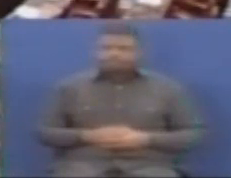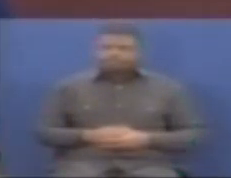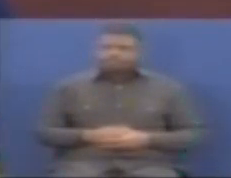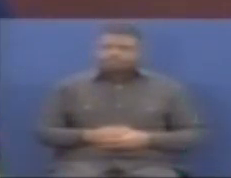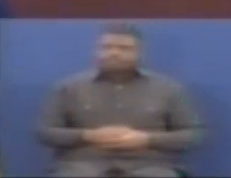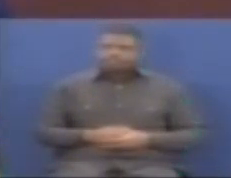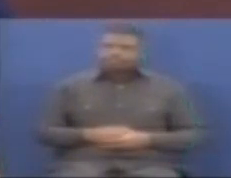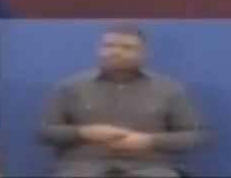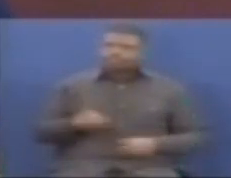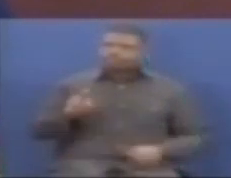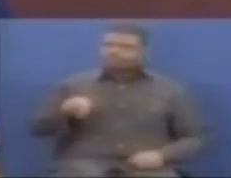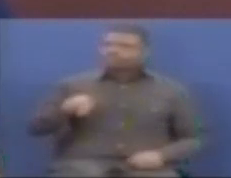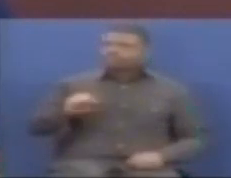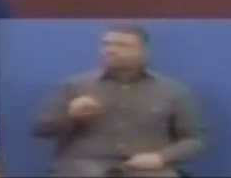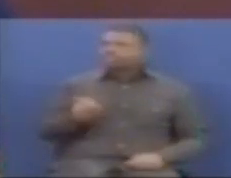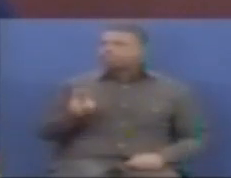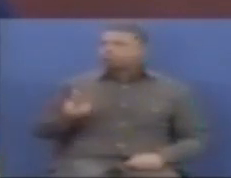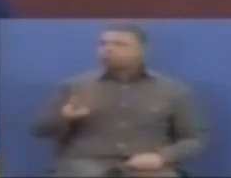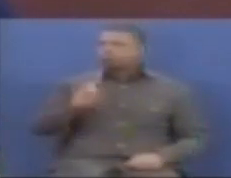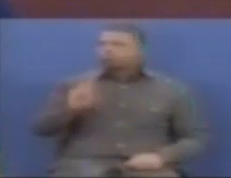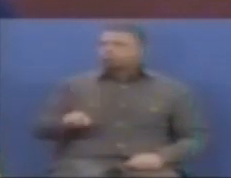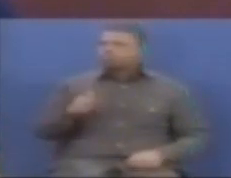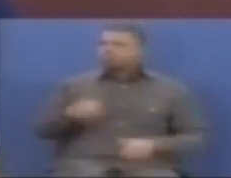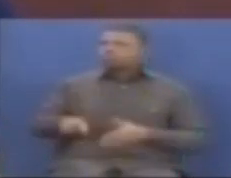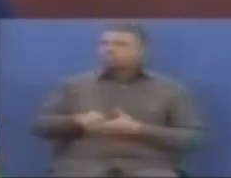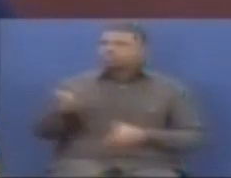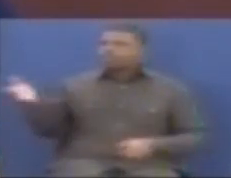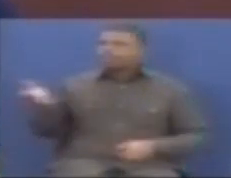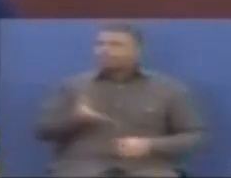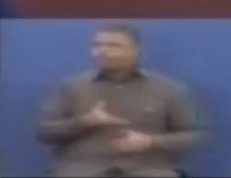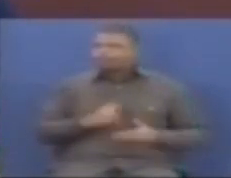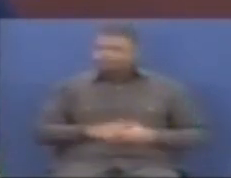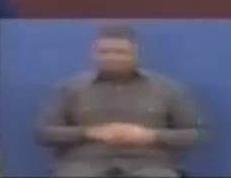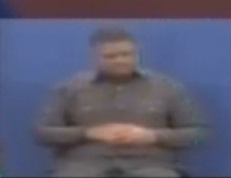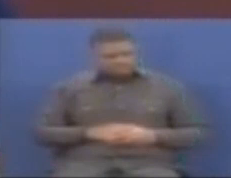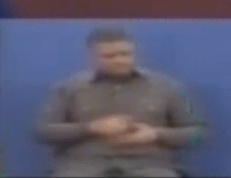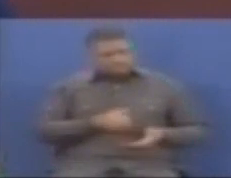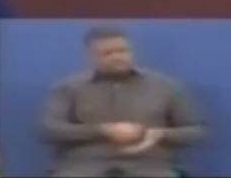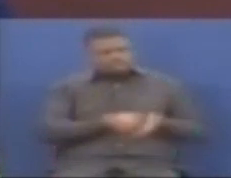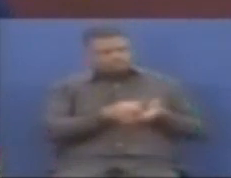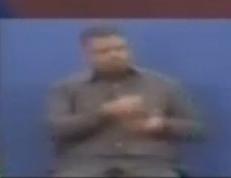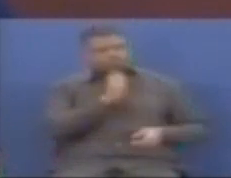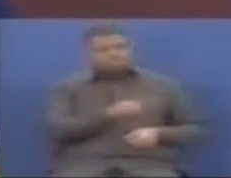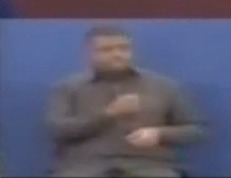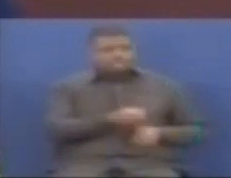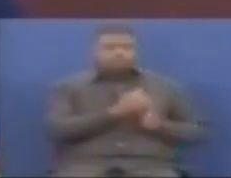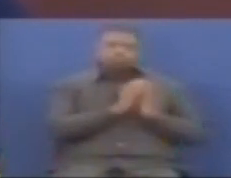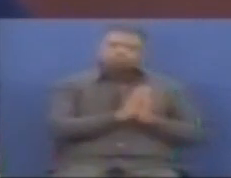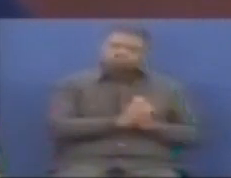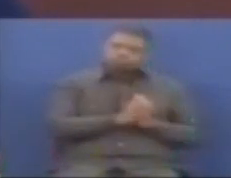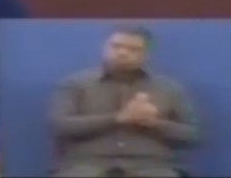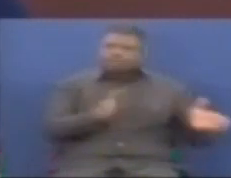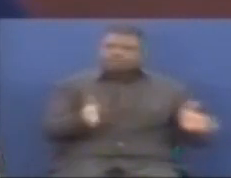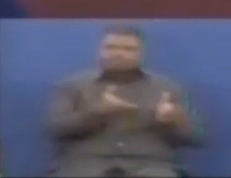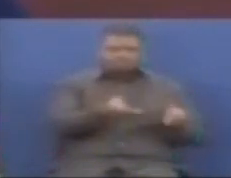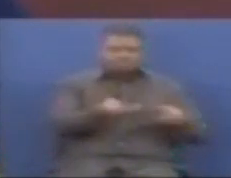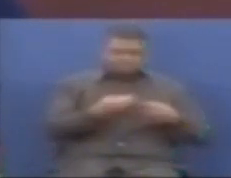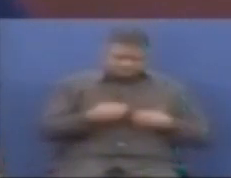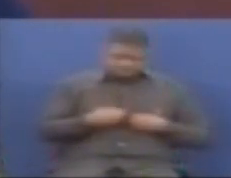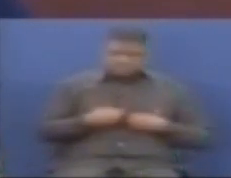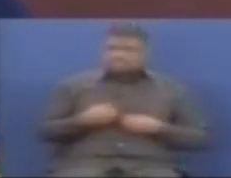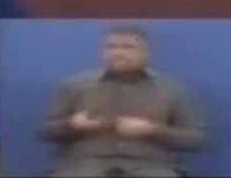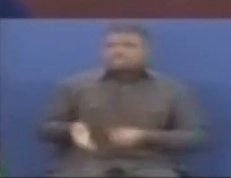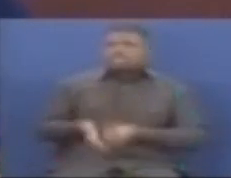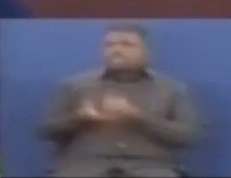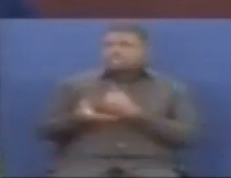Mheshimiwa Mary Nagu, swali la nyongeza. Mheshimiwa Naibu Spika, nakushukuru sana kwa kunipa nafasi. Mheshimiwa